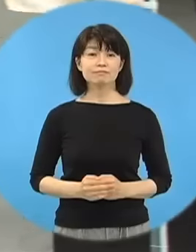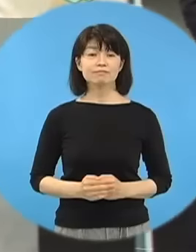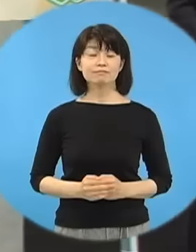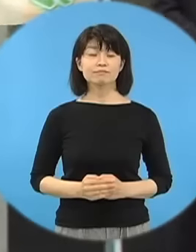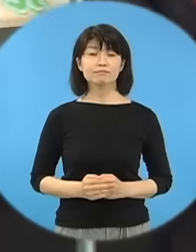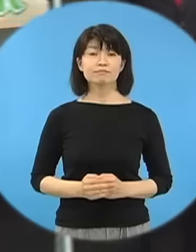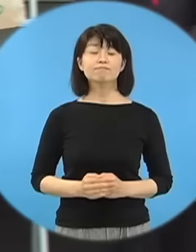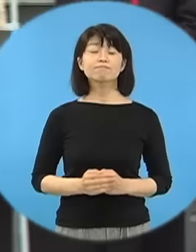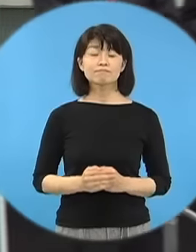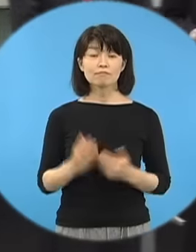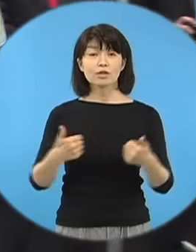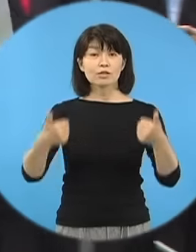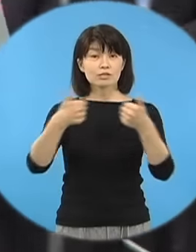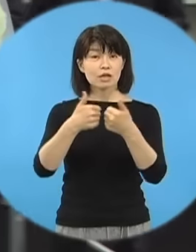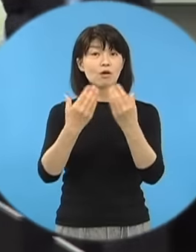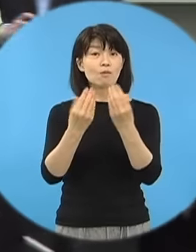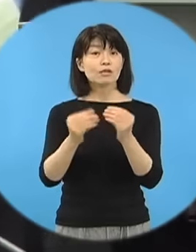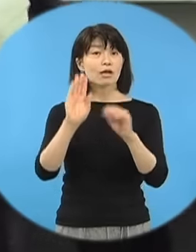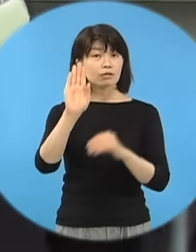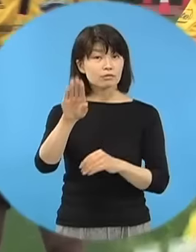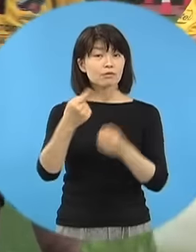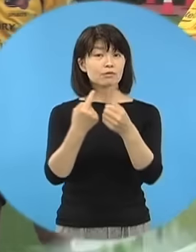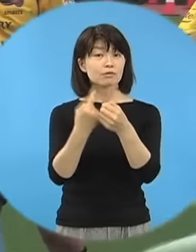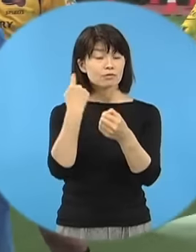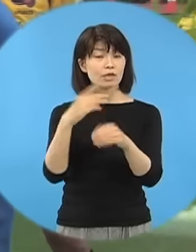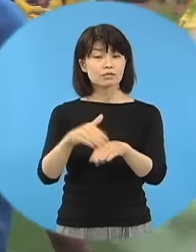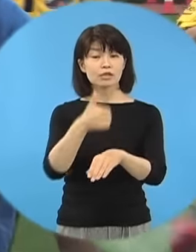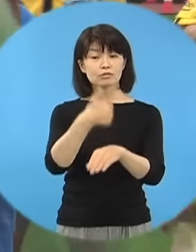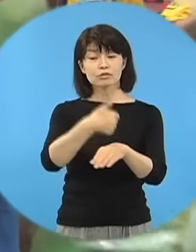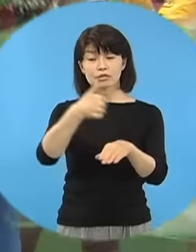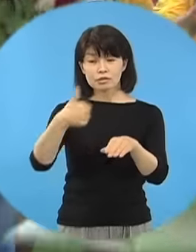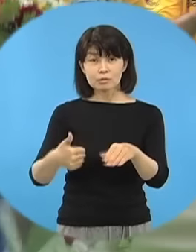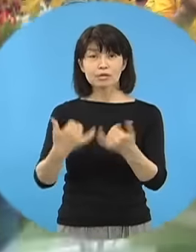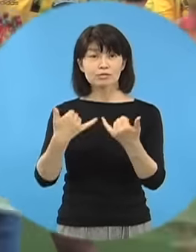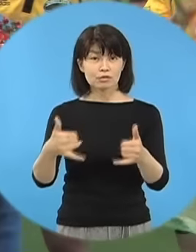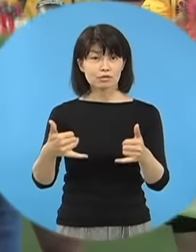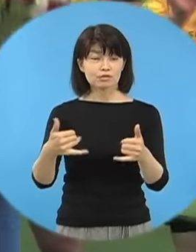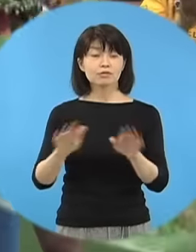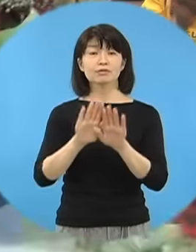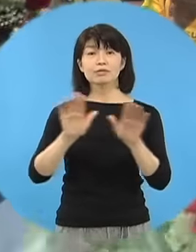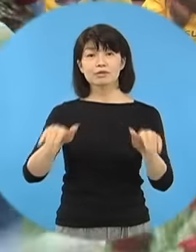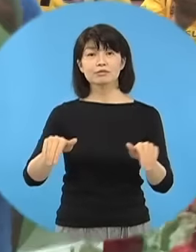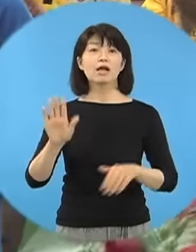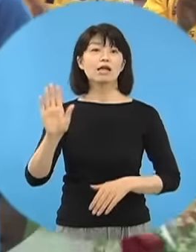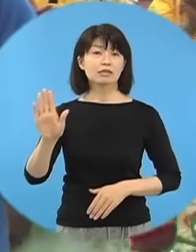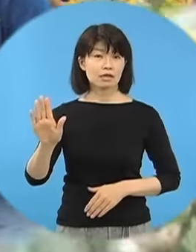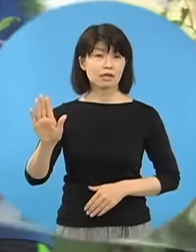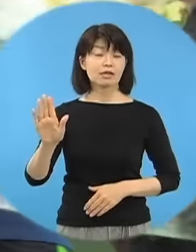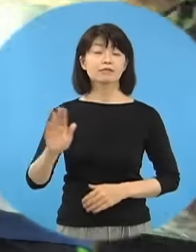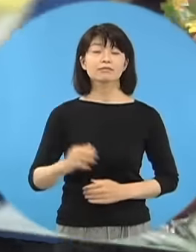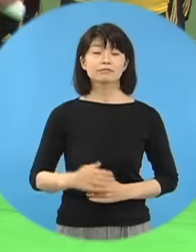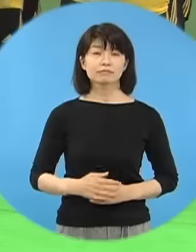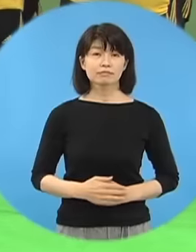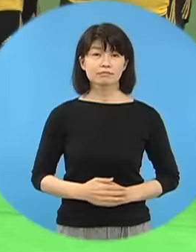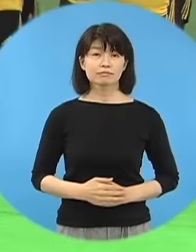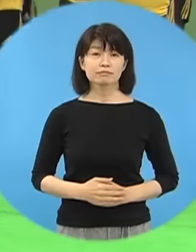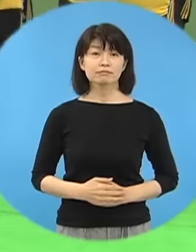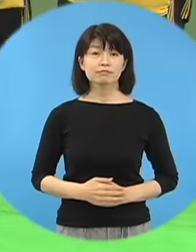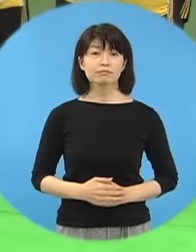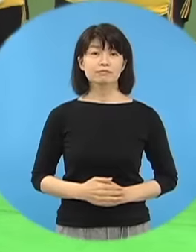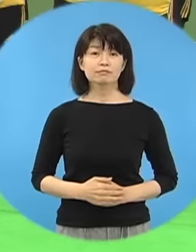ですレジェンドマッチの後には2015年度に現役を引退した選手の引退セレモニーが模され